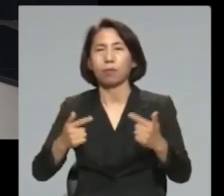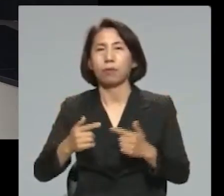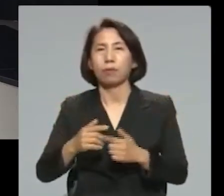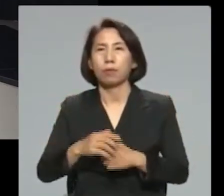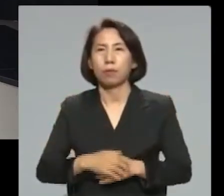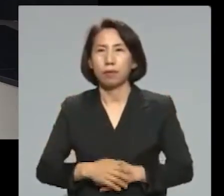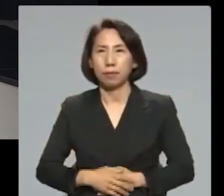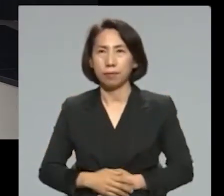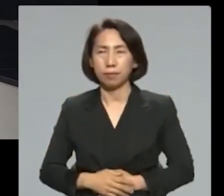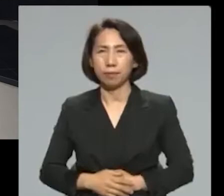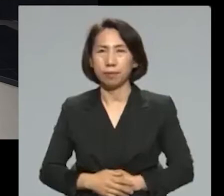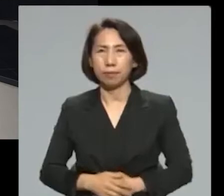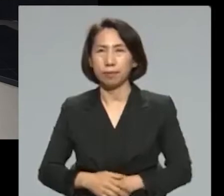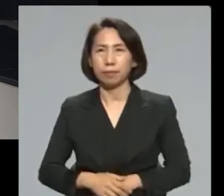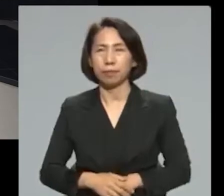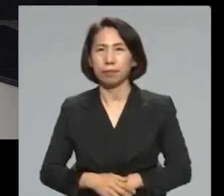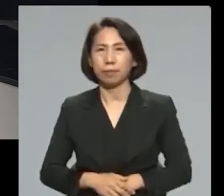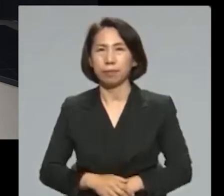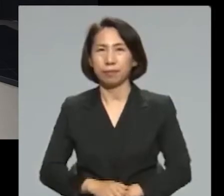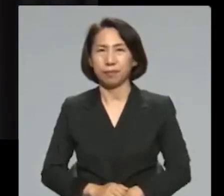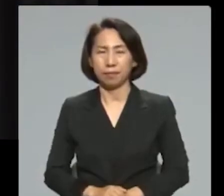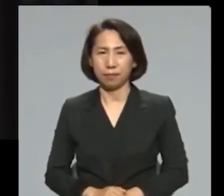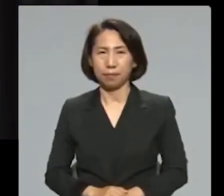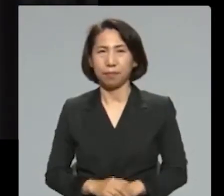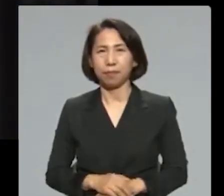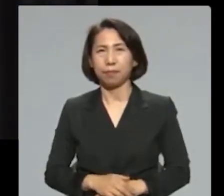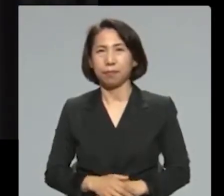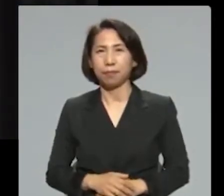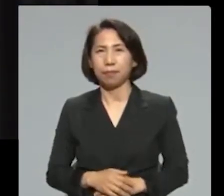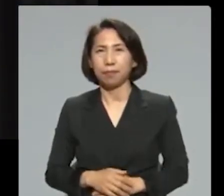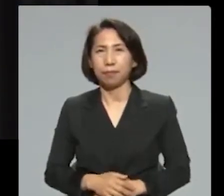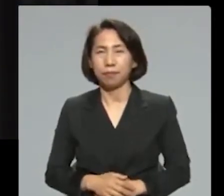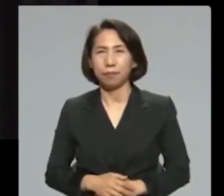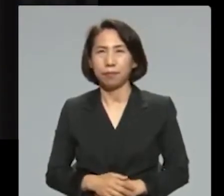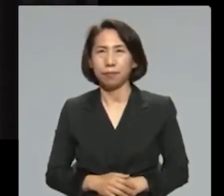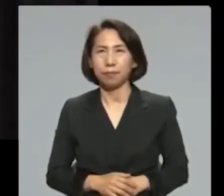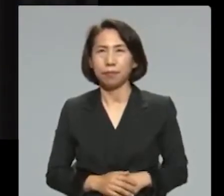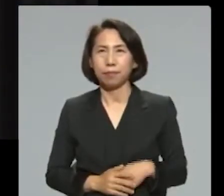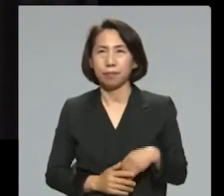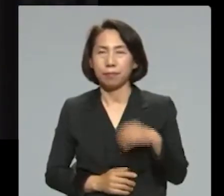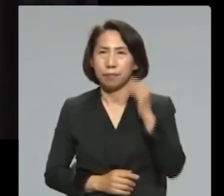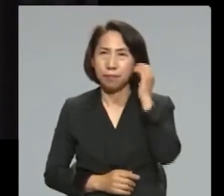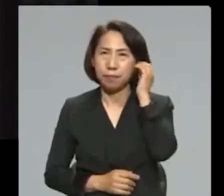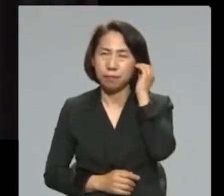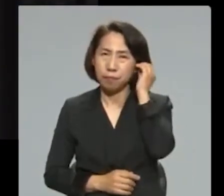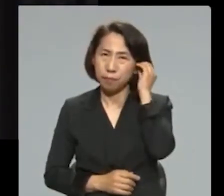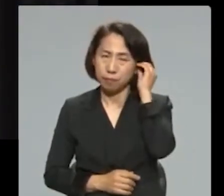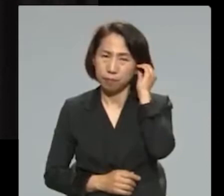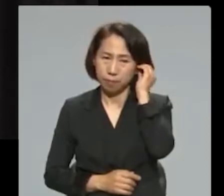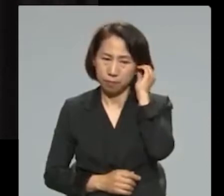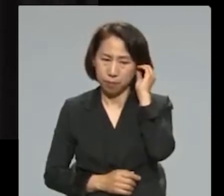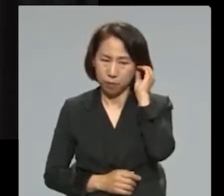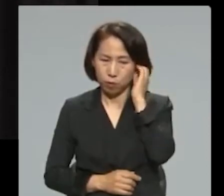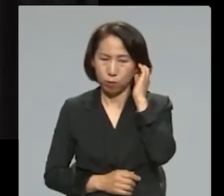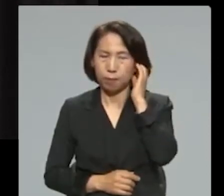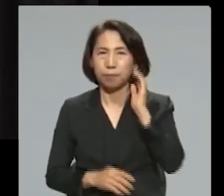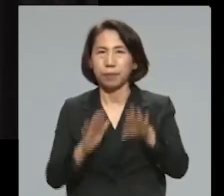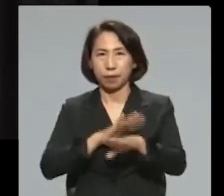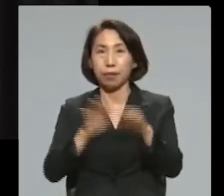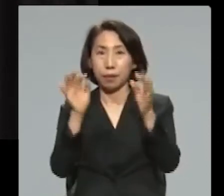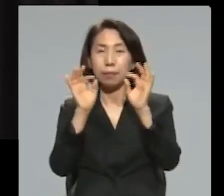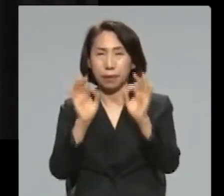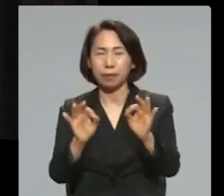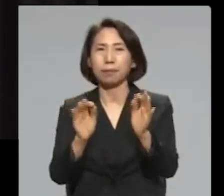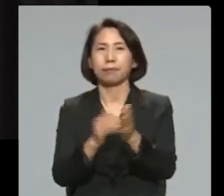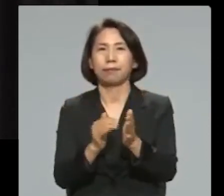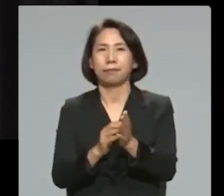부분을 끌어주고 아픈 부분을 끌어만들어주는 지도자가 될 것을 약속드립니다. 감사합니다. 네, 잘 들었습니다.